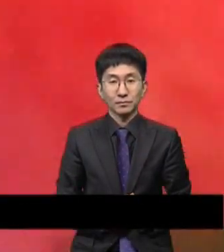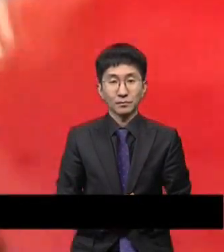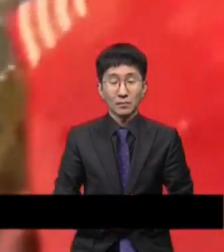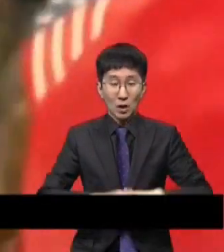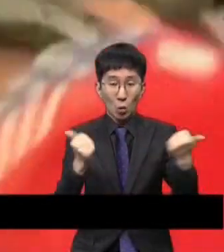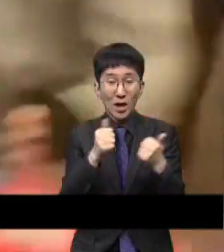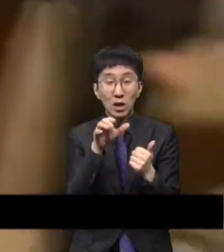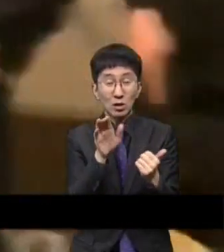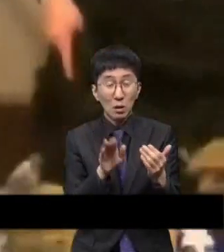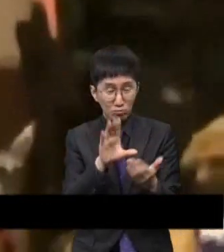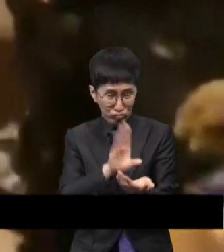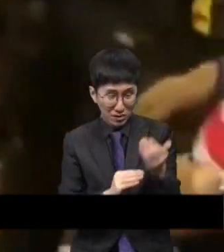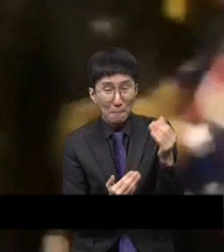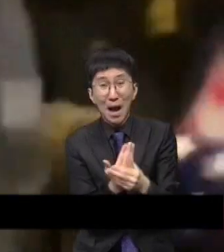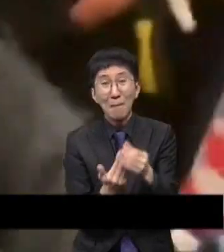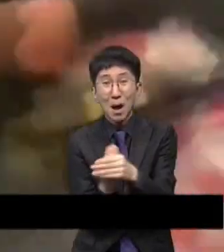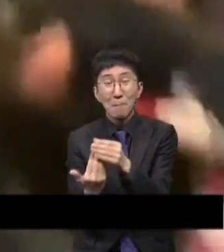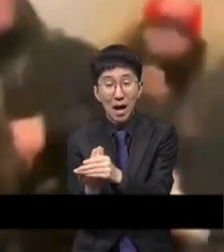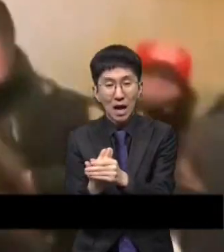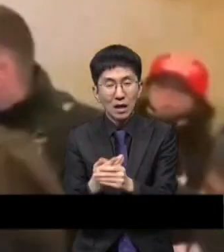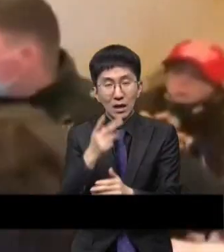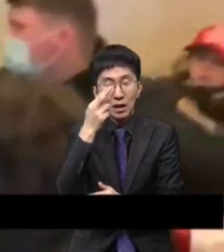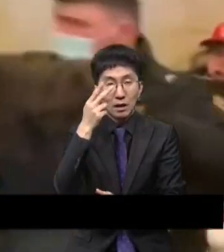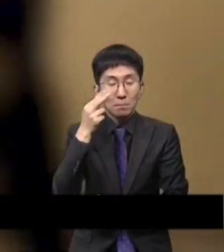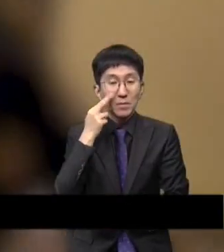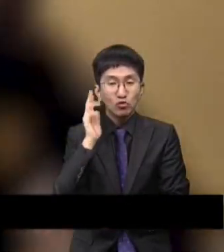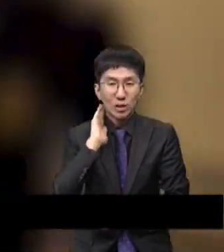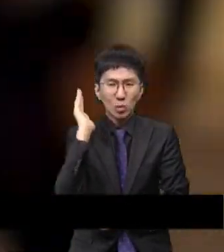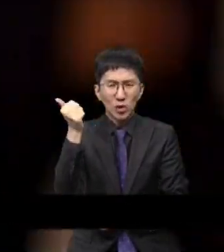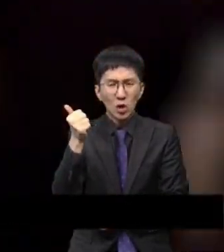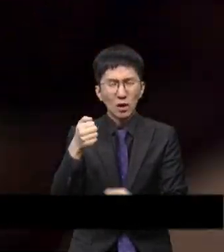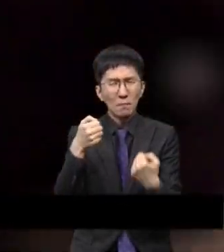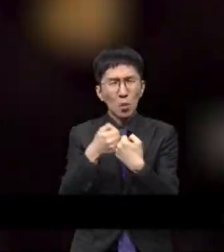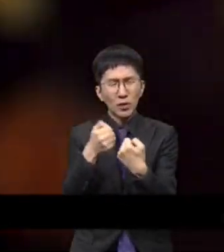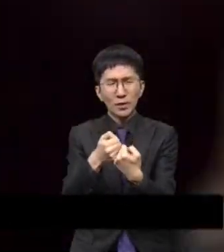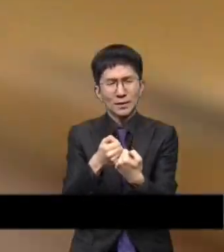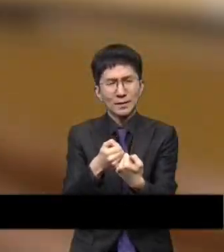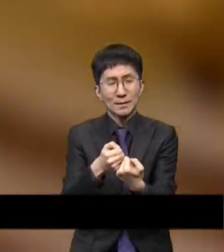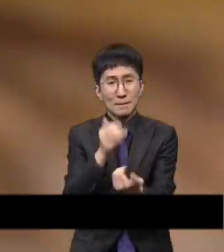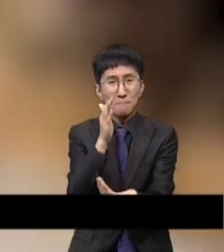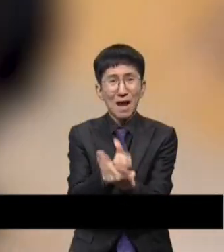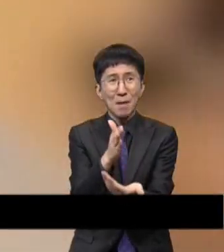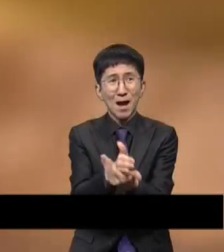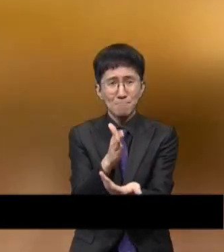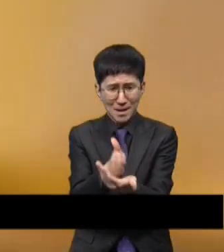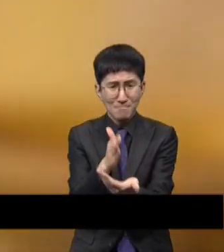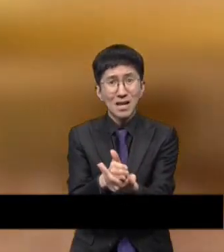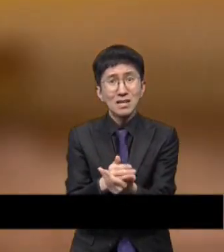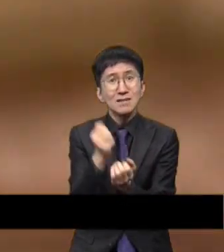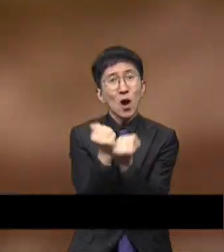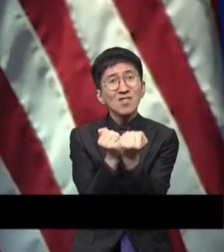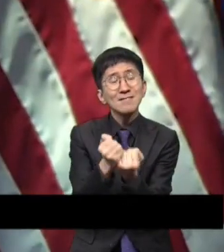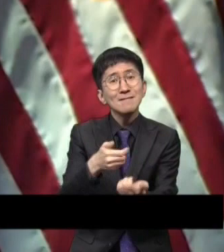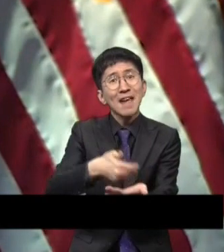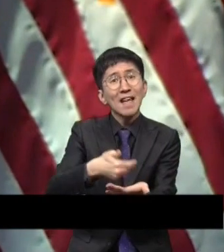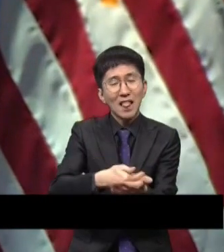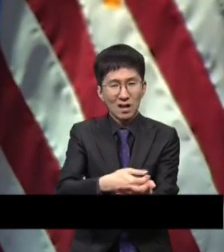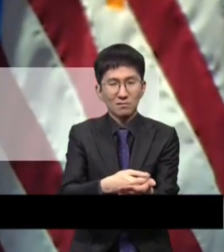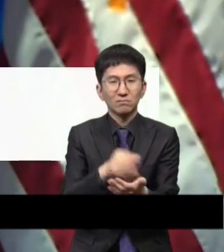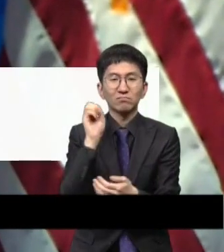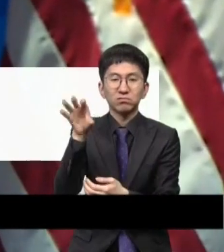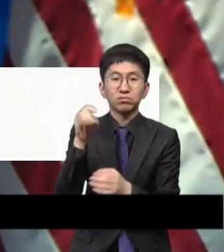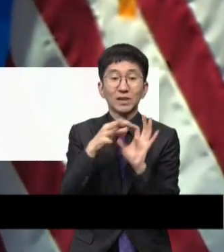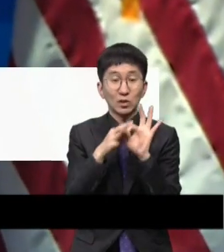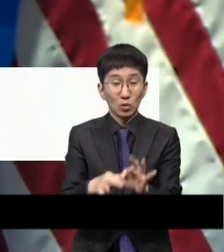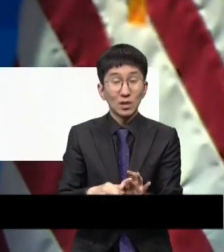의사당 유혈 사태에 트럼프 대통령이 폭력 사태를 끝내도록 시위대를 설득하라는 요구가 쏟아졌습니다. At this